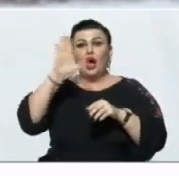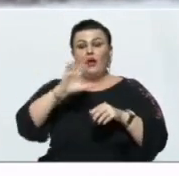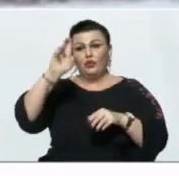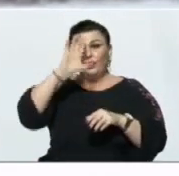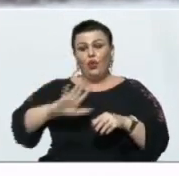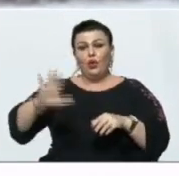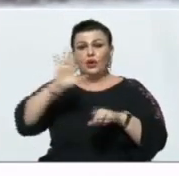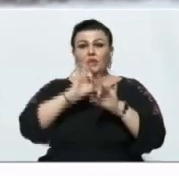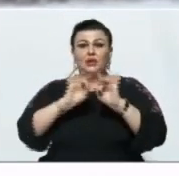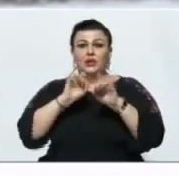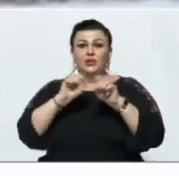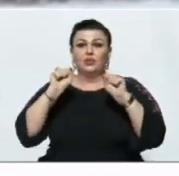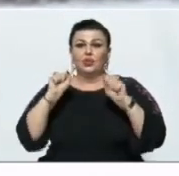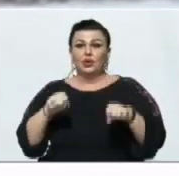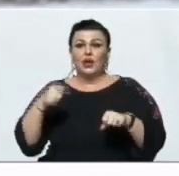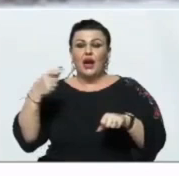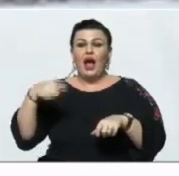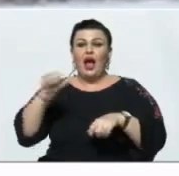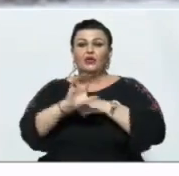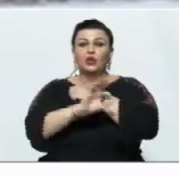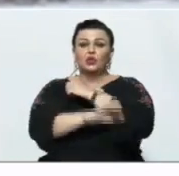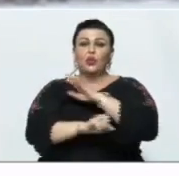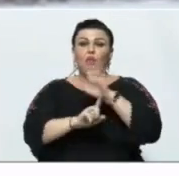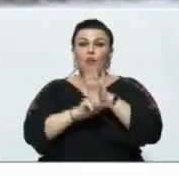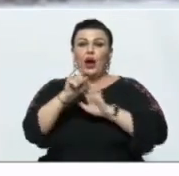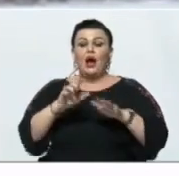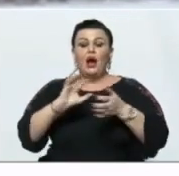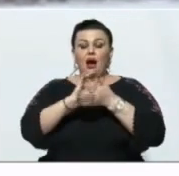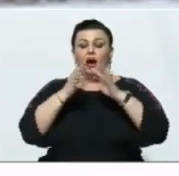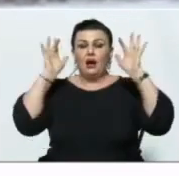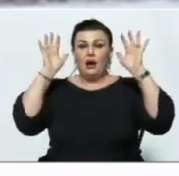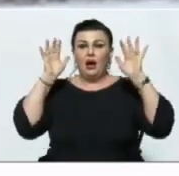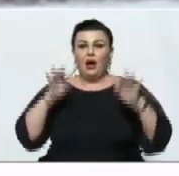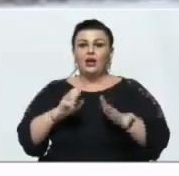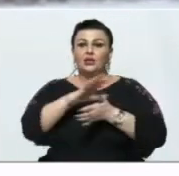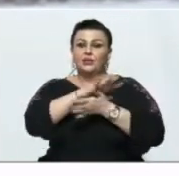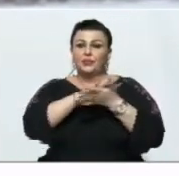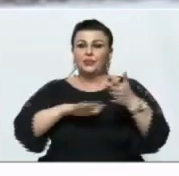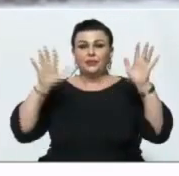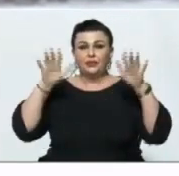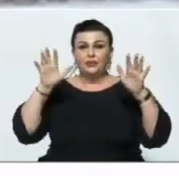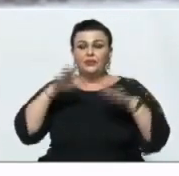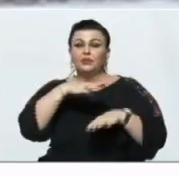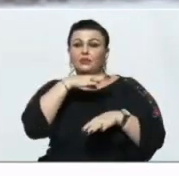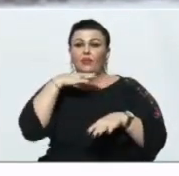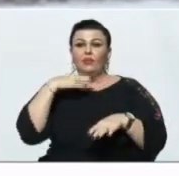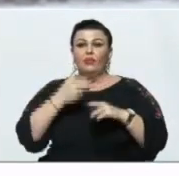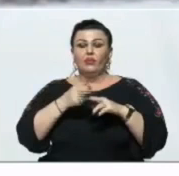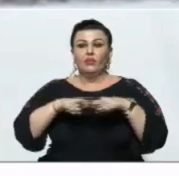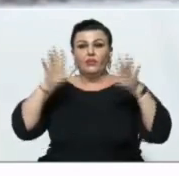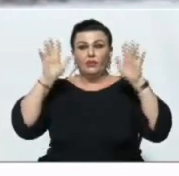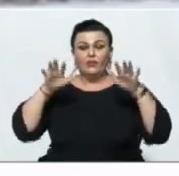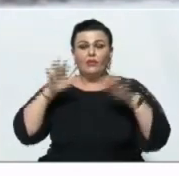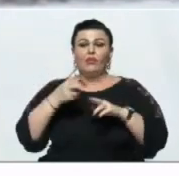demək olar ki, həftə sonundan başlayan qar yağışı hələ də yağmağa davam edir. Daha çox bu qar